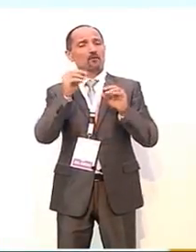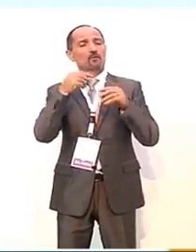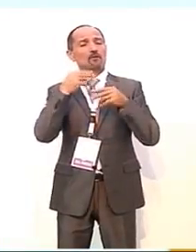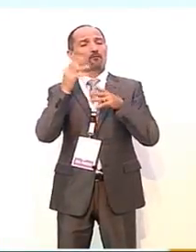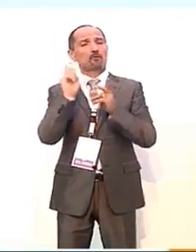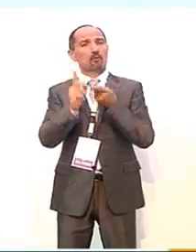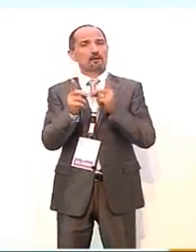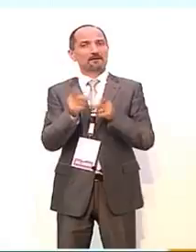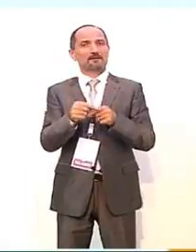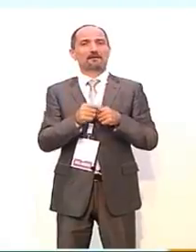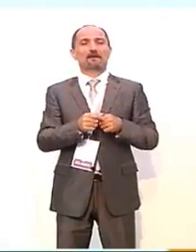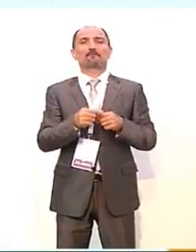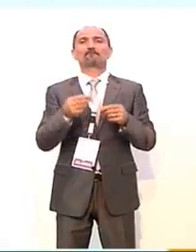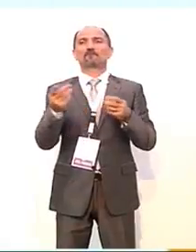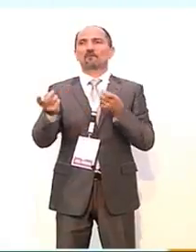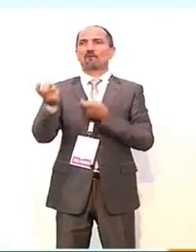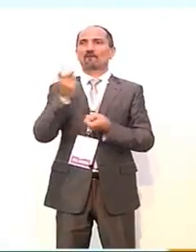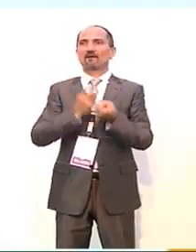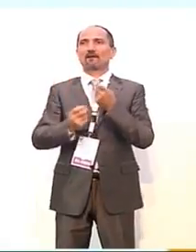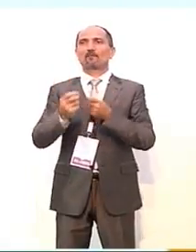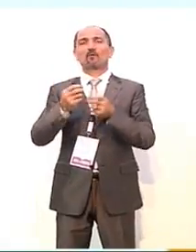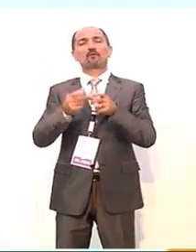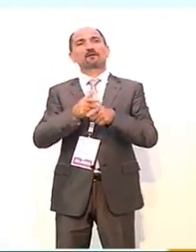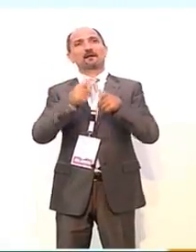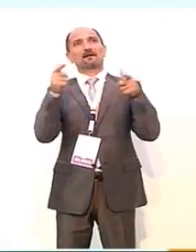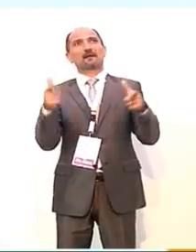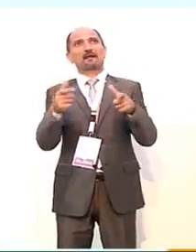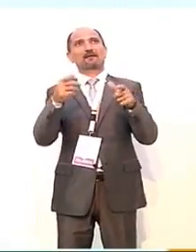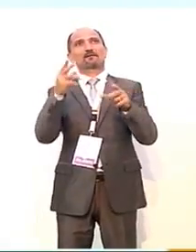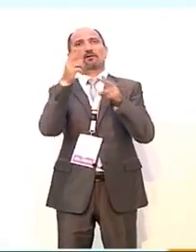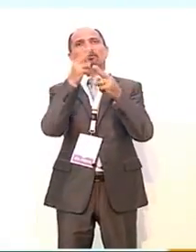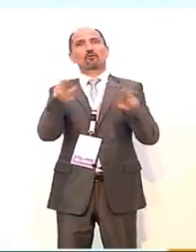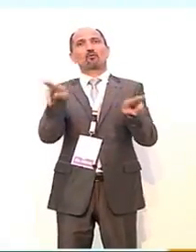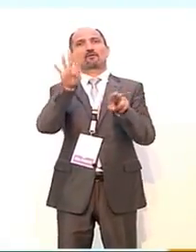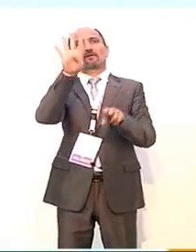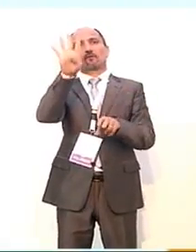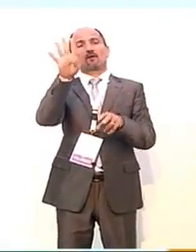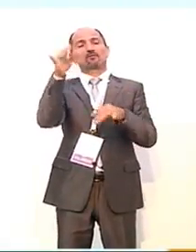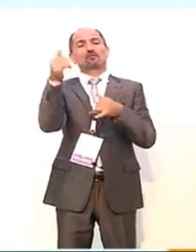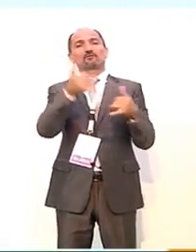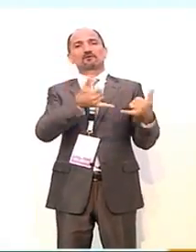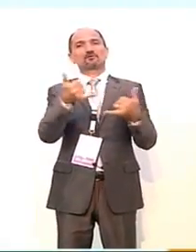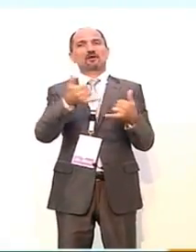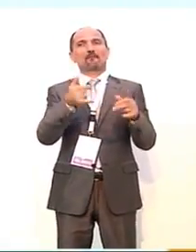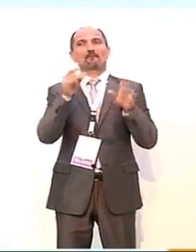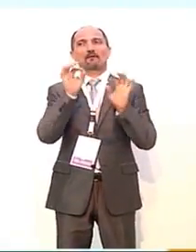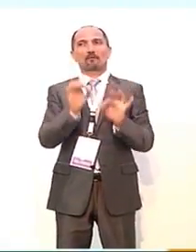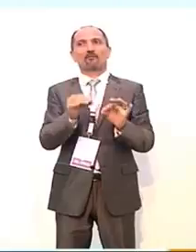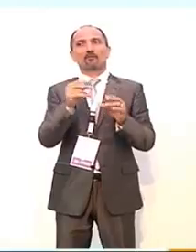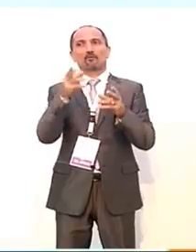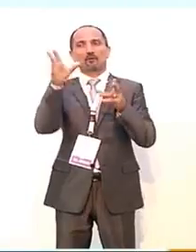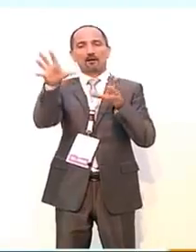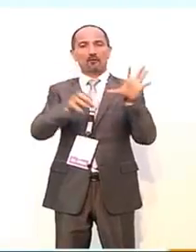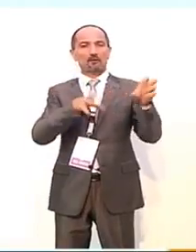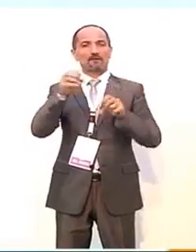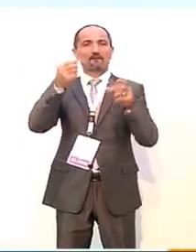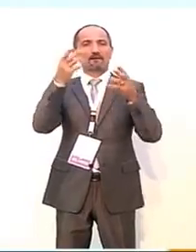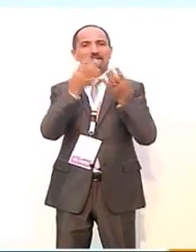politica. Veniamo dal grande no del 4 dicembre, ma è un no che raccoglieva tanti no,